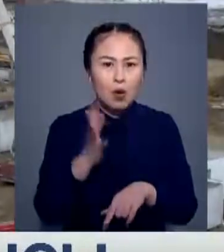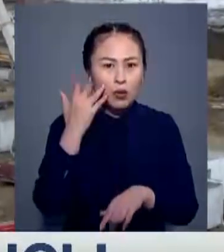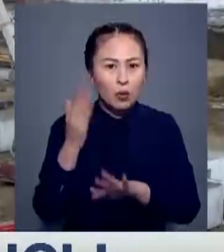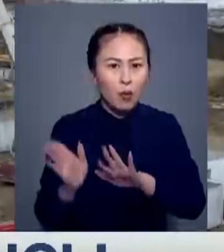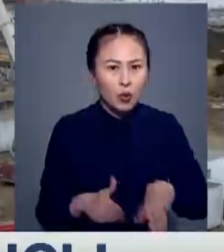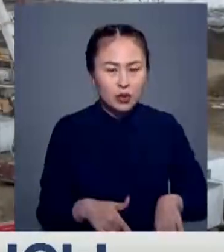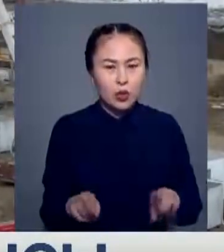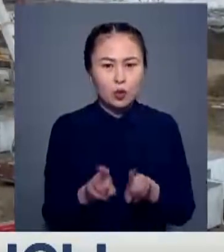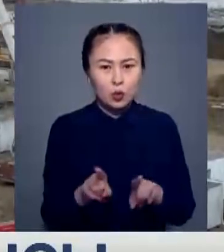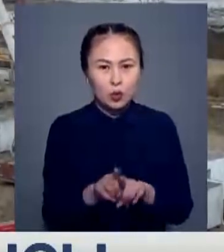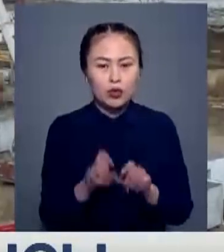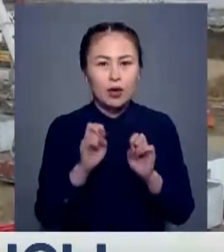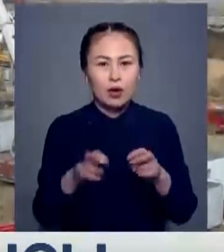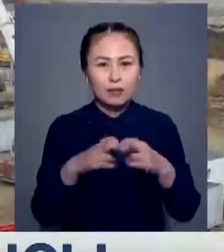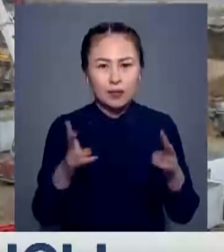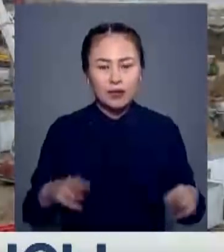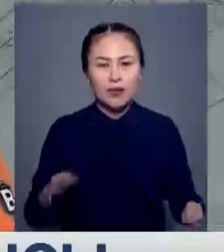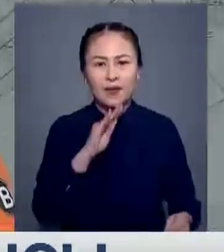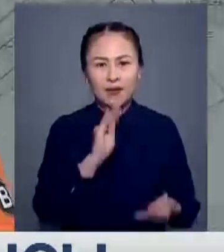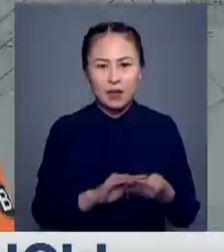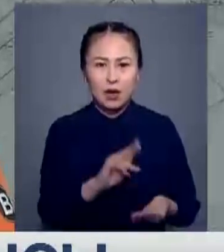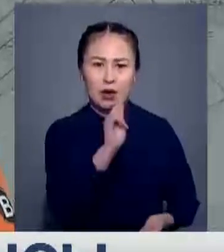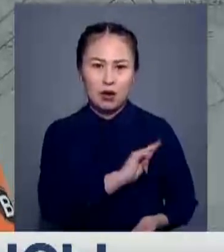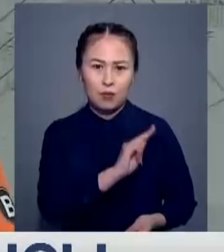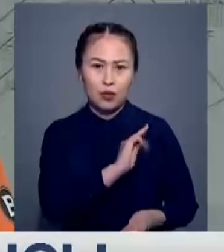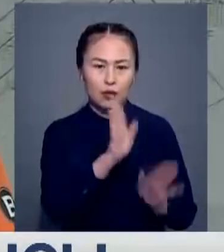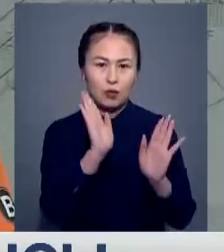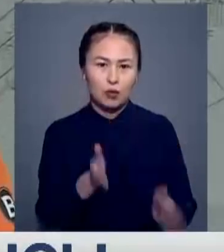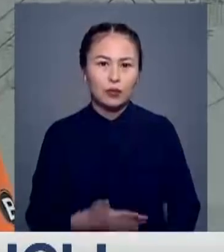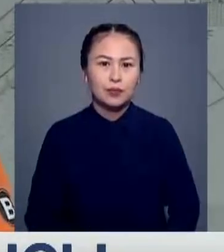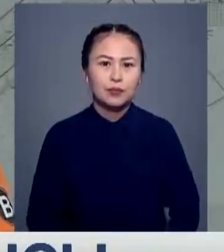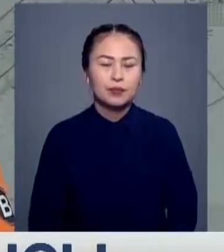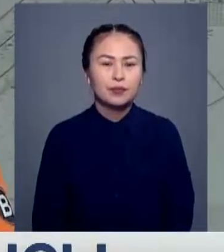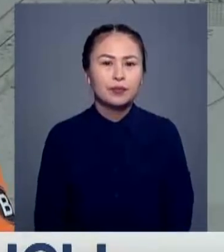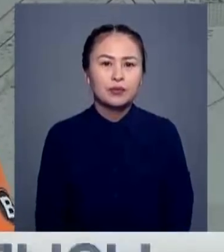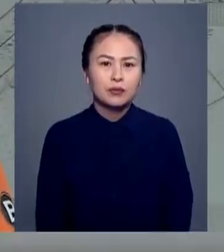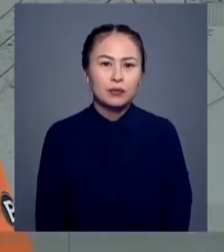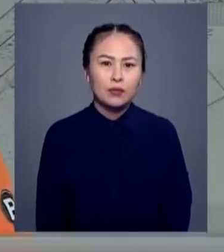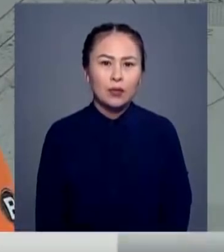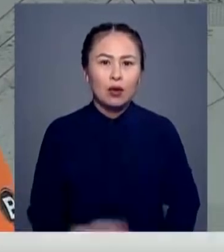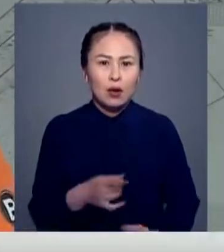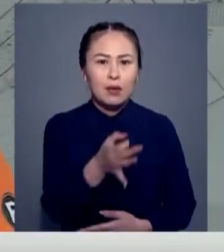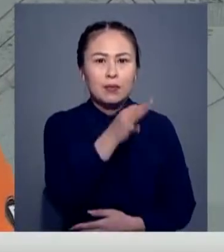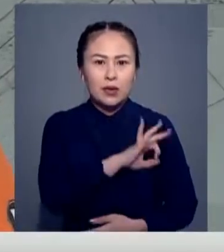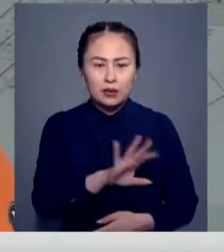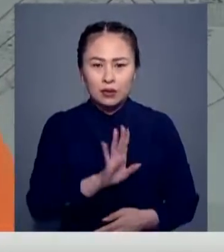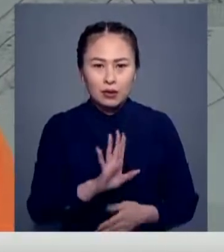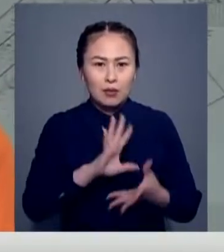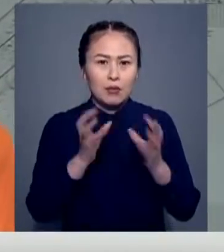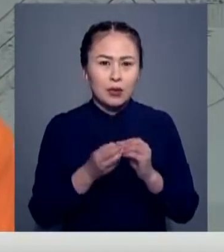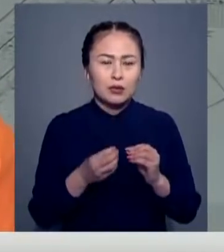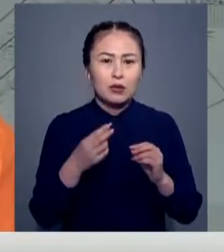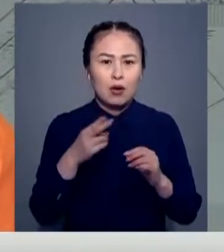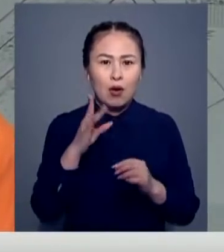де медициналық мекеме ретінде қызмет етеді. Пайда табу мақсатымен жасалып жатқан іс-шара емес. Сондықтан да